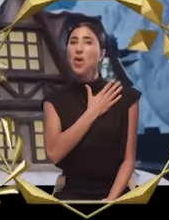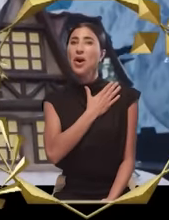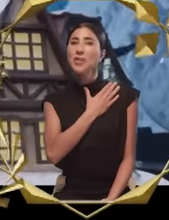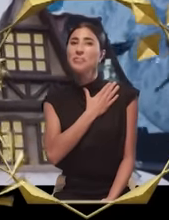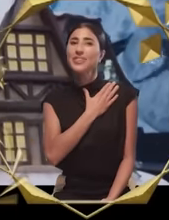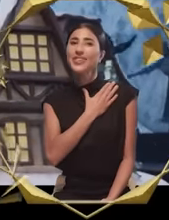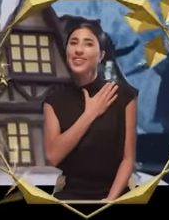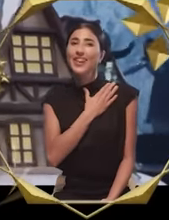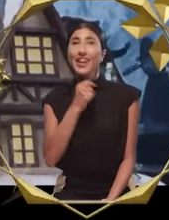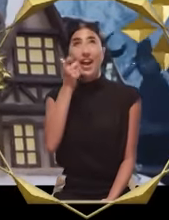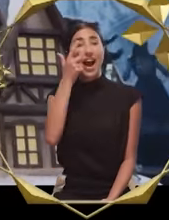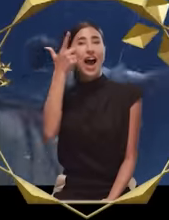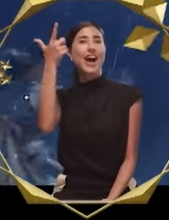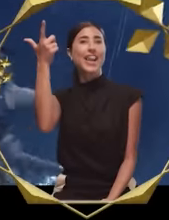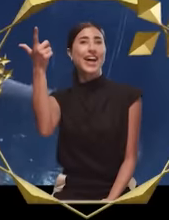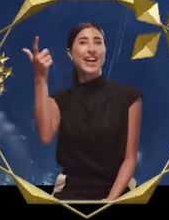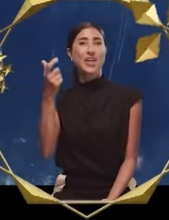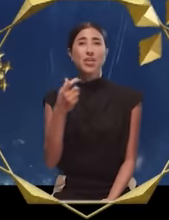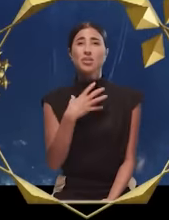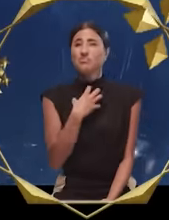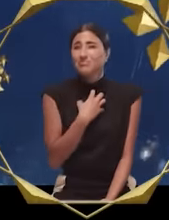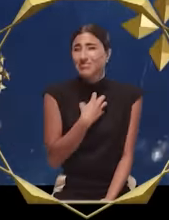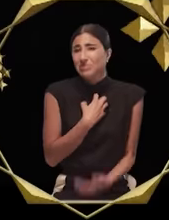محب أغلى